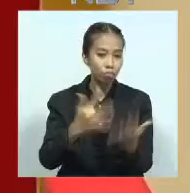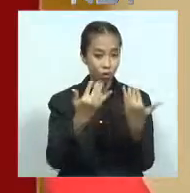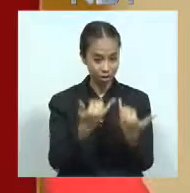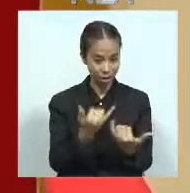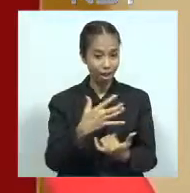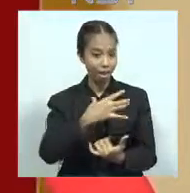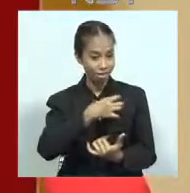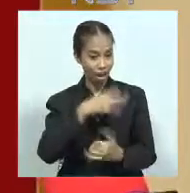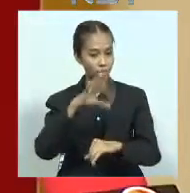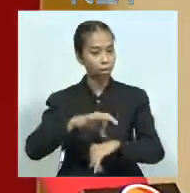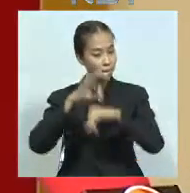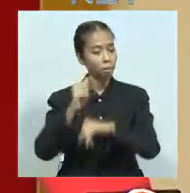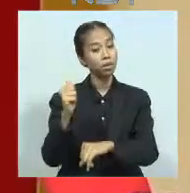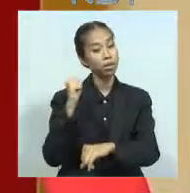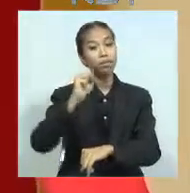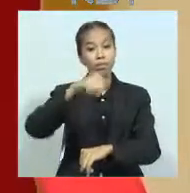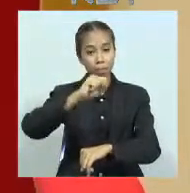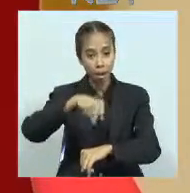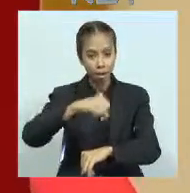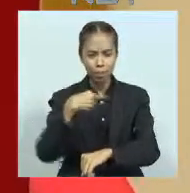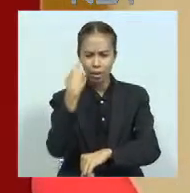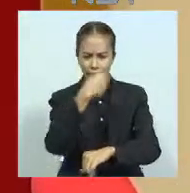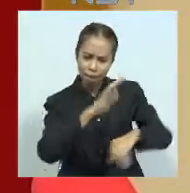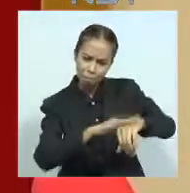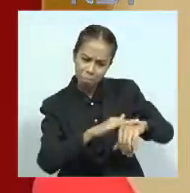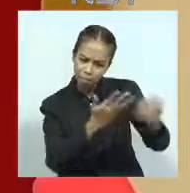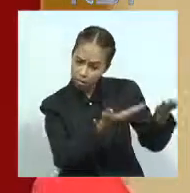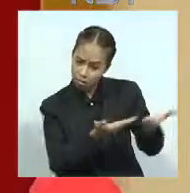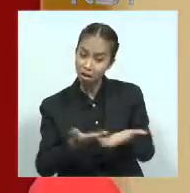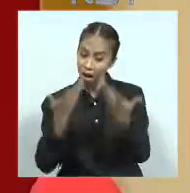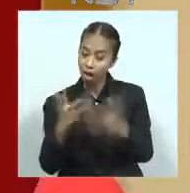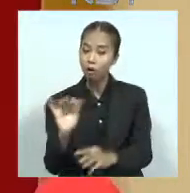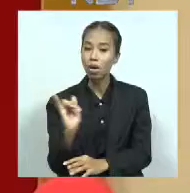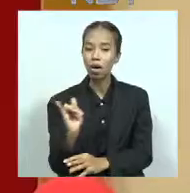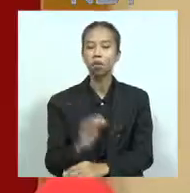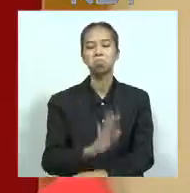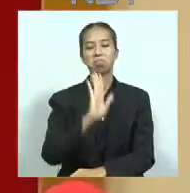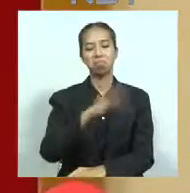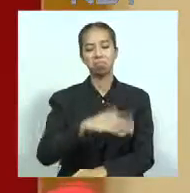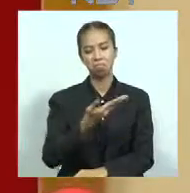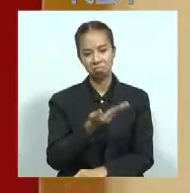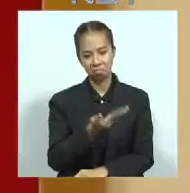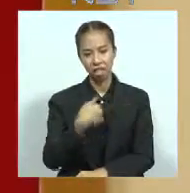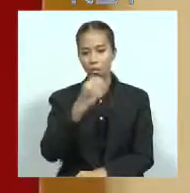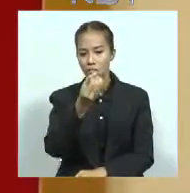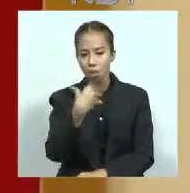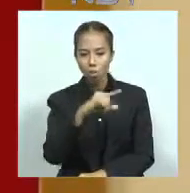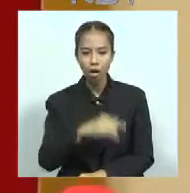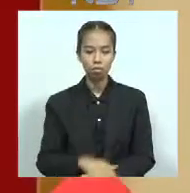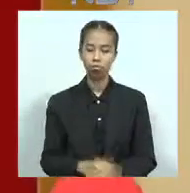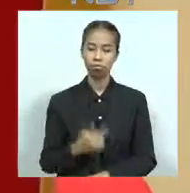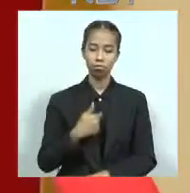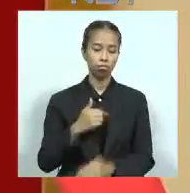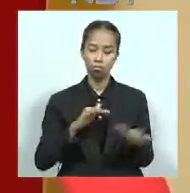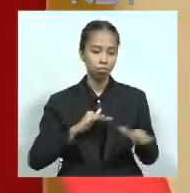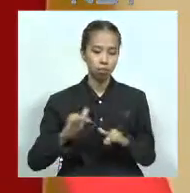จะกลับมารับตำแหน่งเดิมอีกหรือเปล่ามีใครมีการเชื้อเชิญหรือว่าทาบทามหรือยังพลเอกประวิตรบอกว่ายังไม่ได้พร้อม